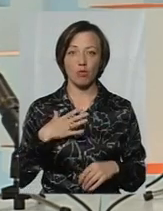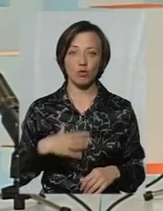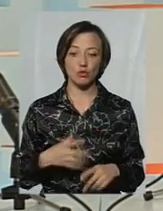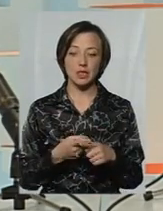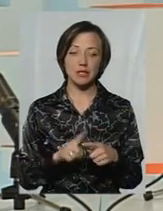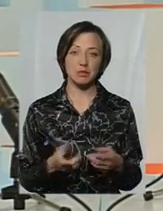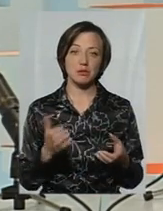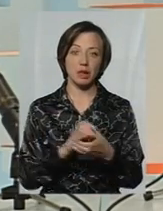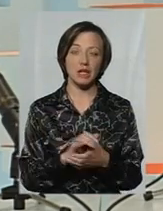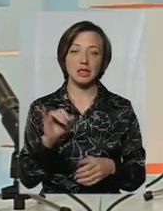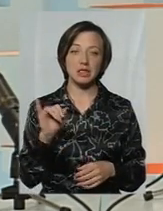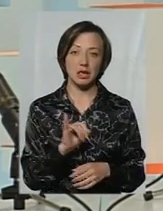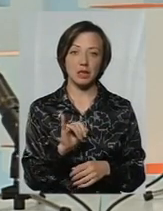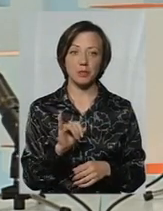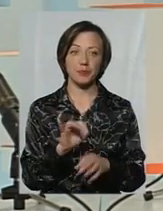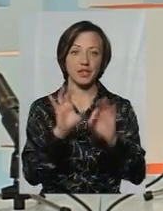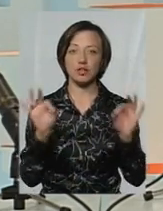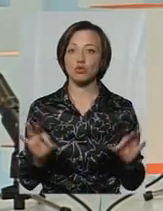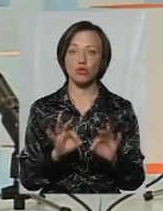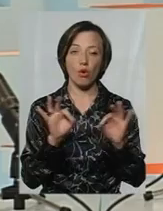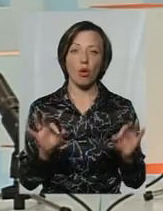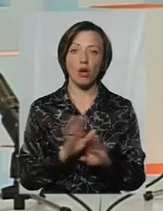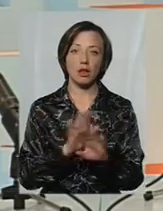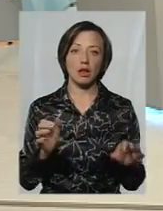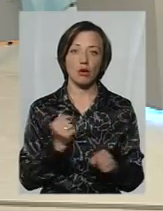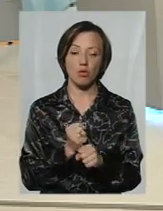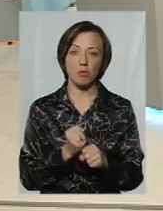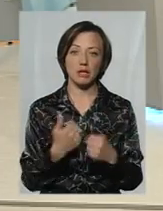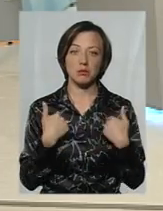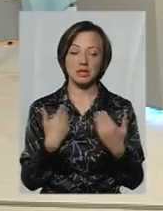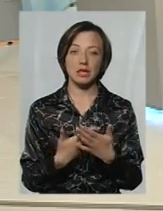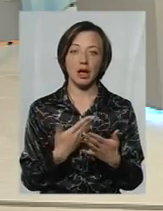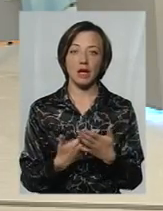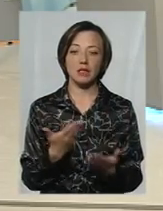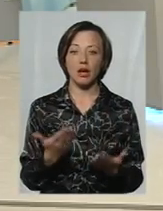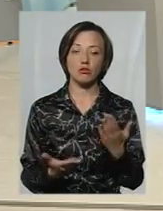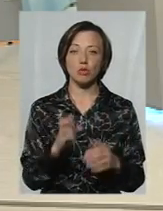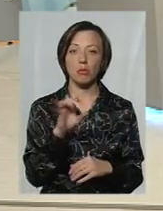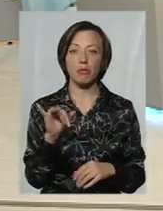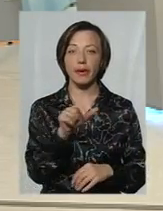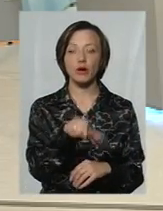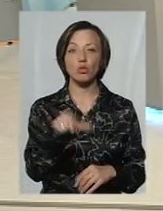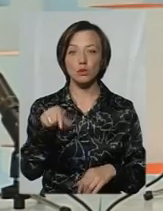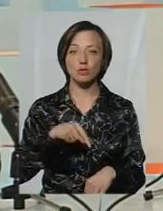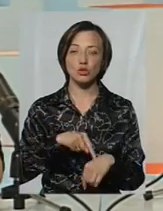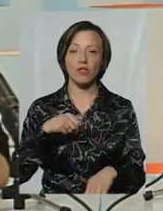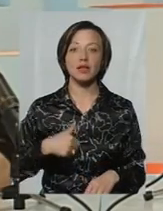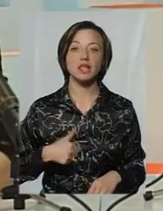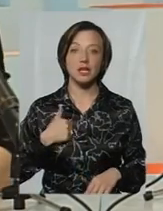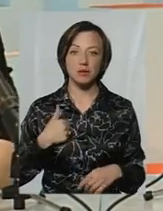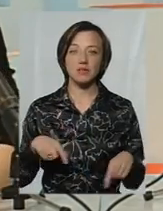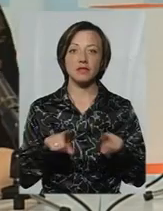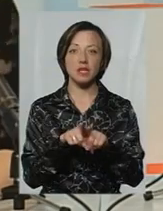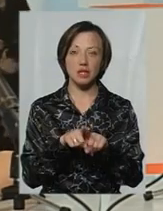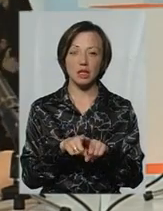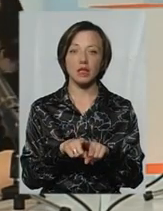тим змиритися і нічого не робити. А мені здається, що якщо б люди почувалися гідно і все-таки